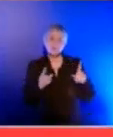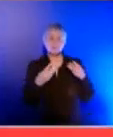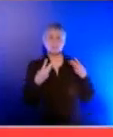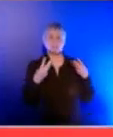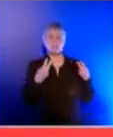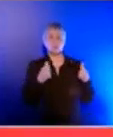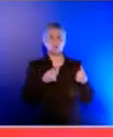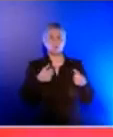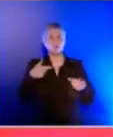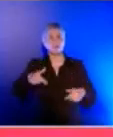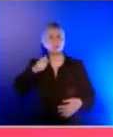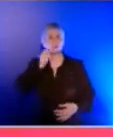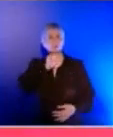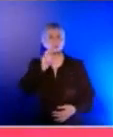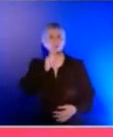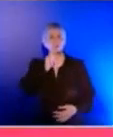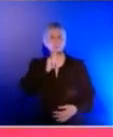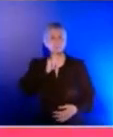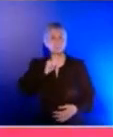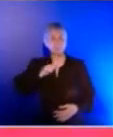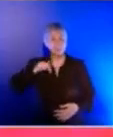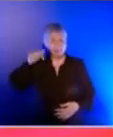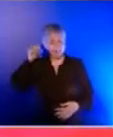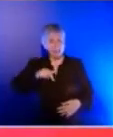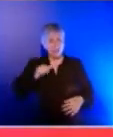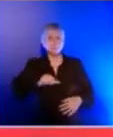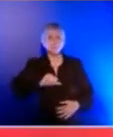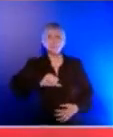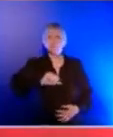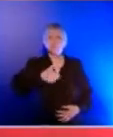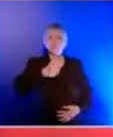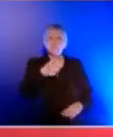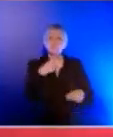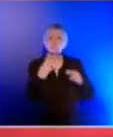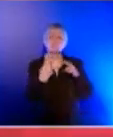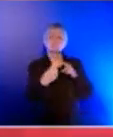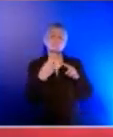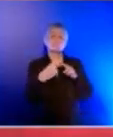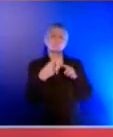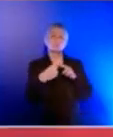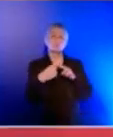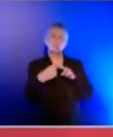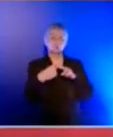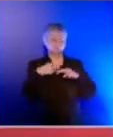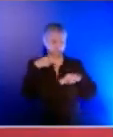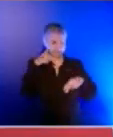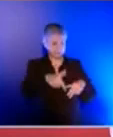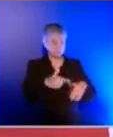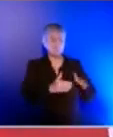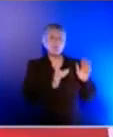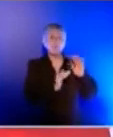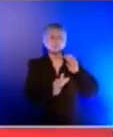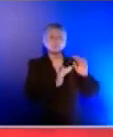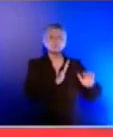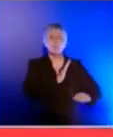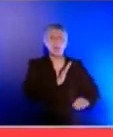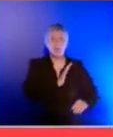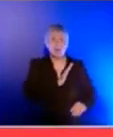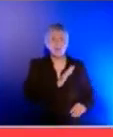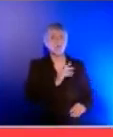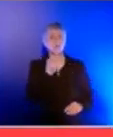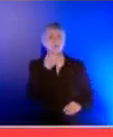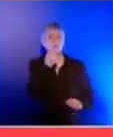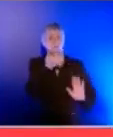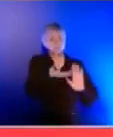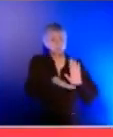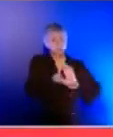δυνατότητες, καθώς ιεραρχεί ως πρώτη στο ζήτημα την κοινωνική προστασία, τις αυξήσεις των μισθών, την ενίσχυση των